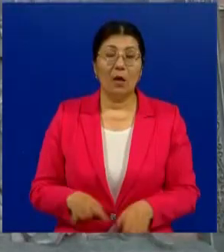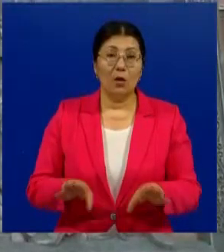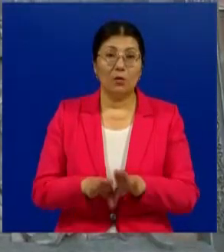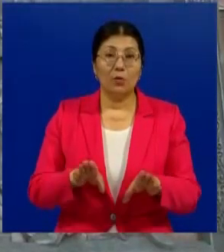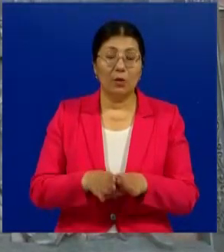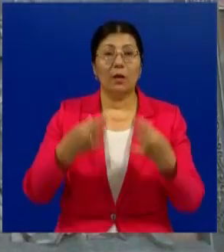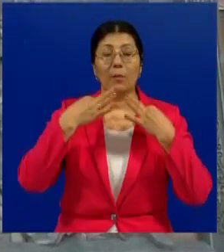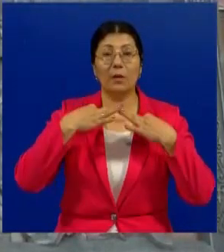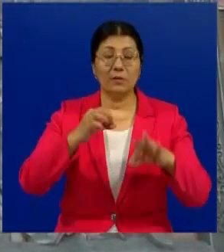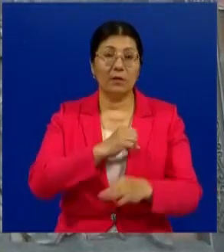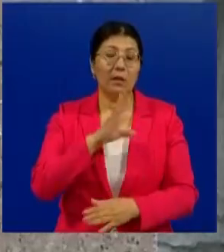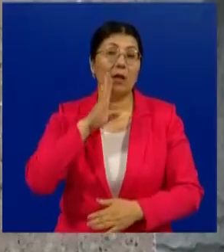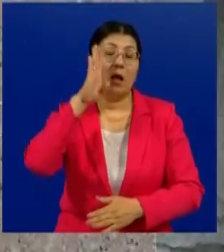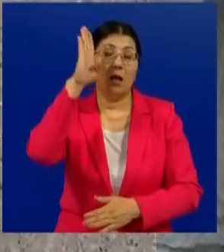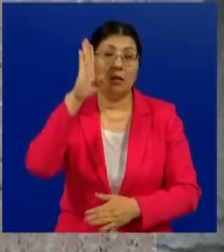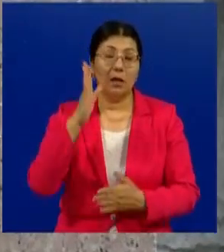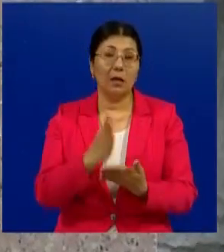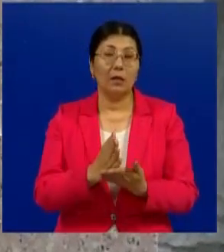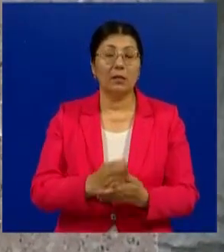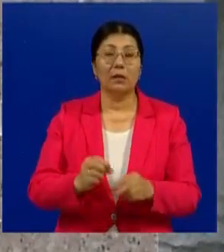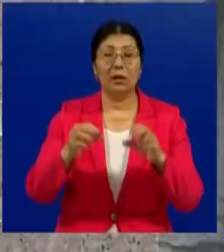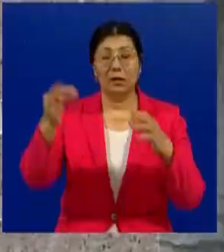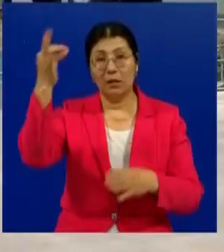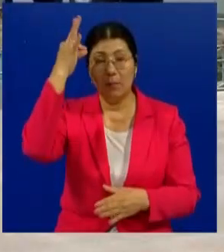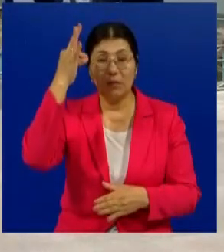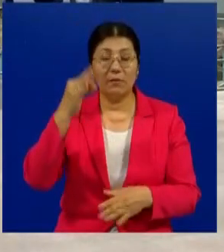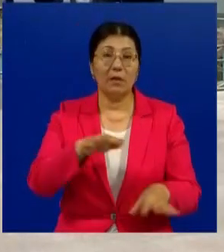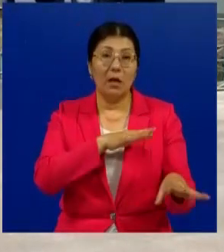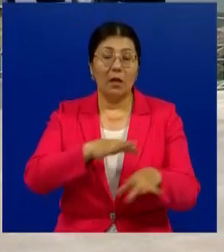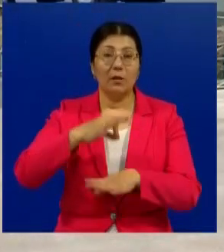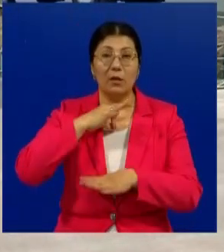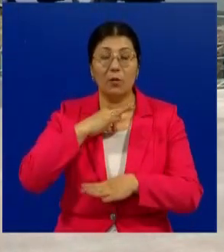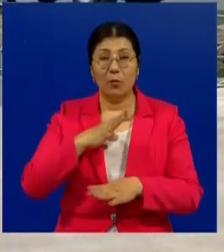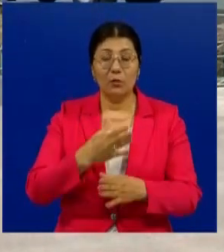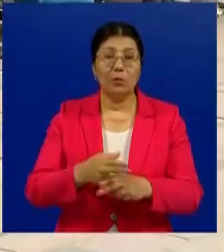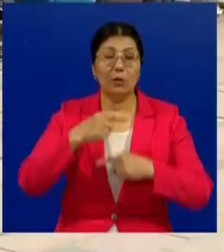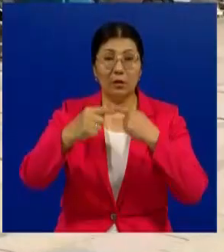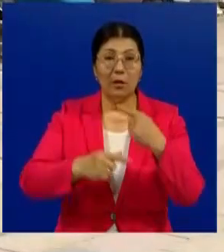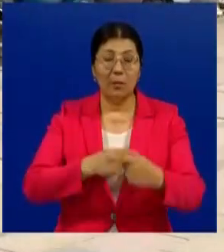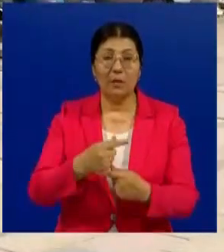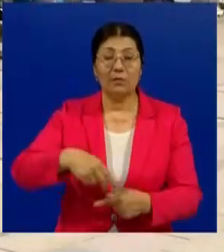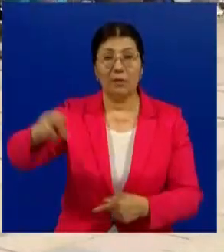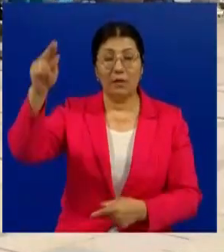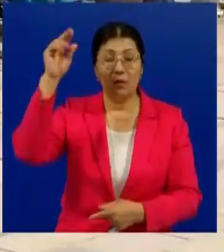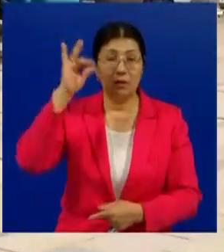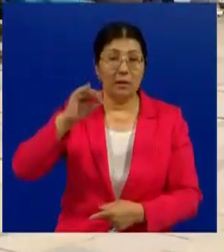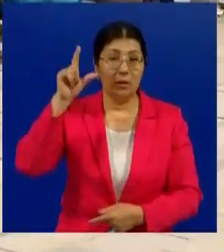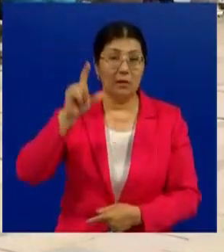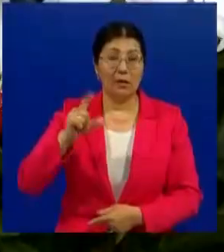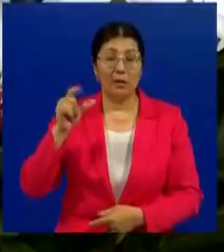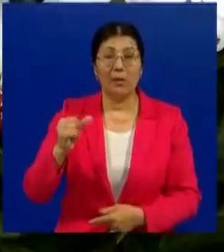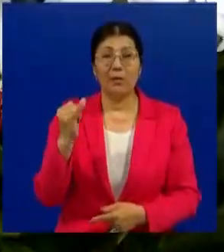Сондай-ақ азаттықтың ақ таңы мемориалды кешенінде де еске алу шарасы өтті. Оған репрессия құрбандарының ұрпағы, тарихшылар мен қала тұрғындары